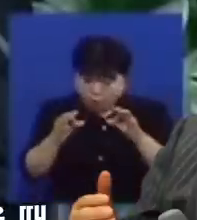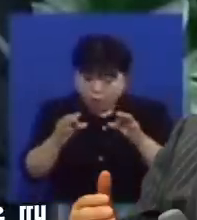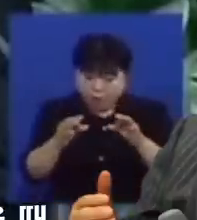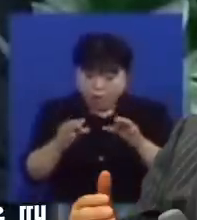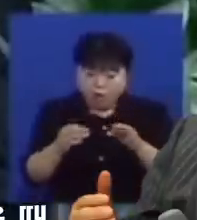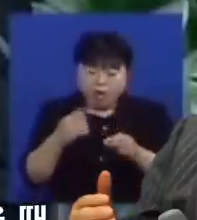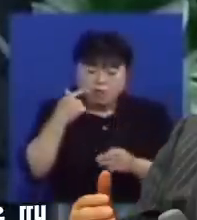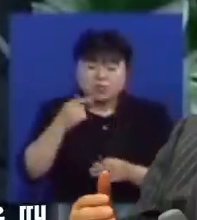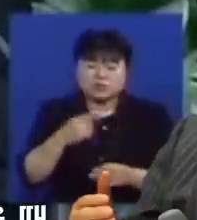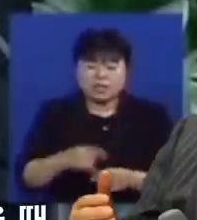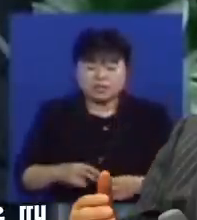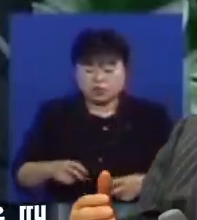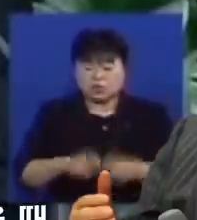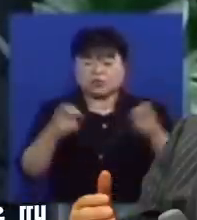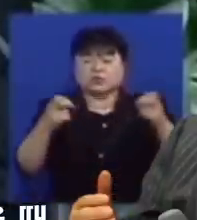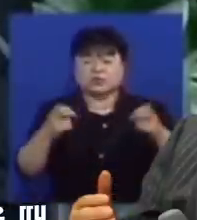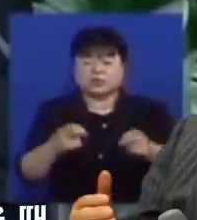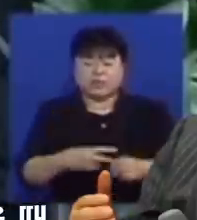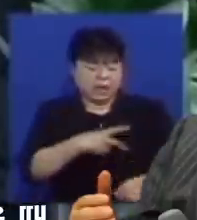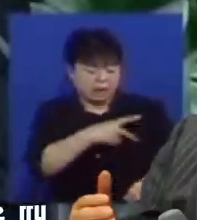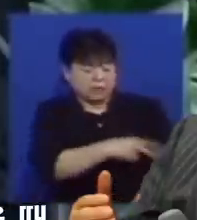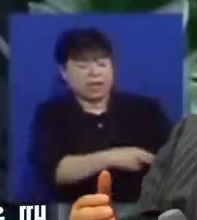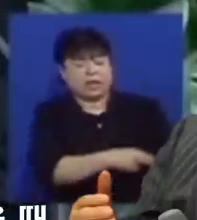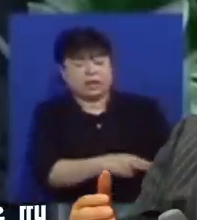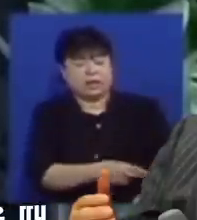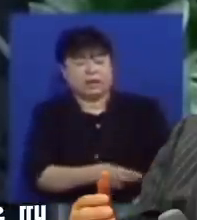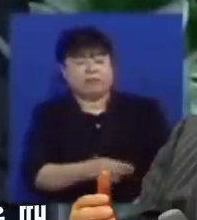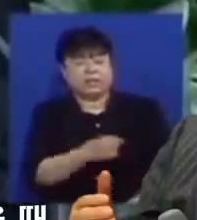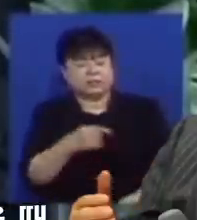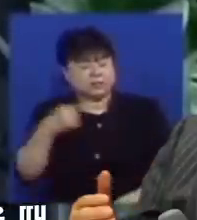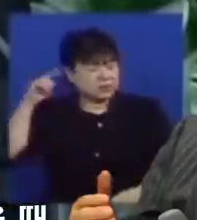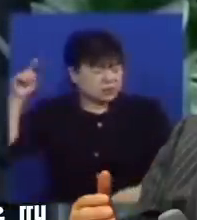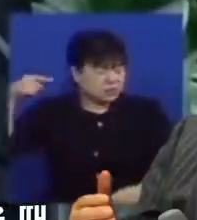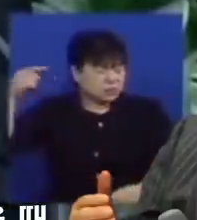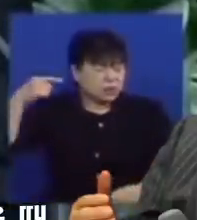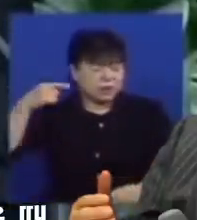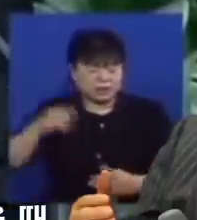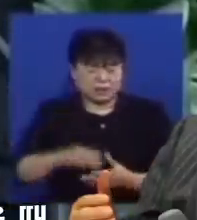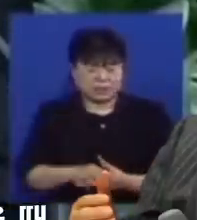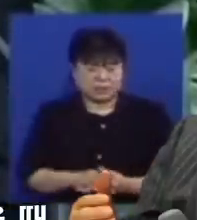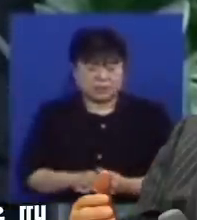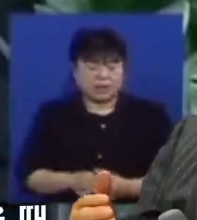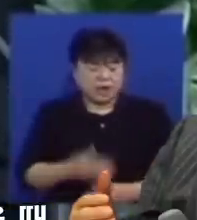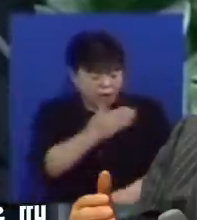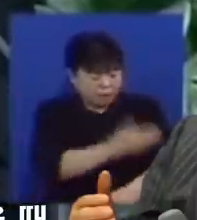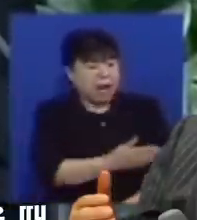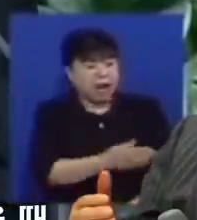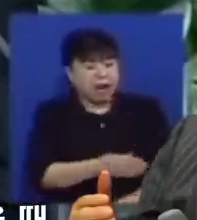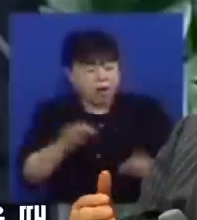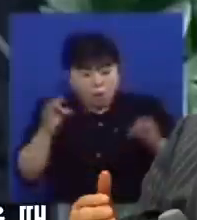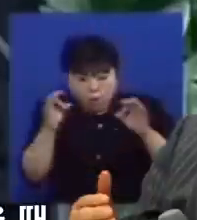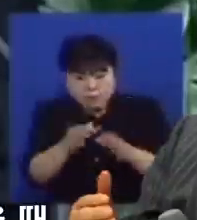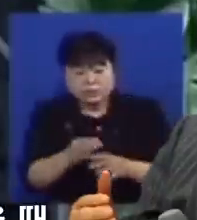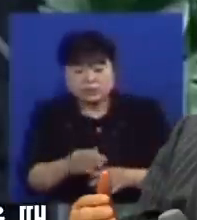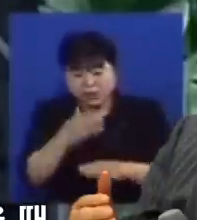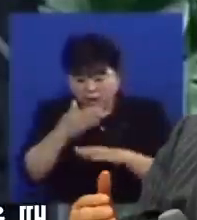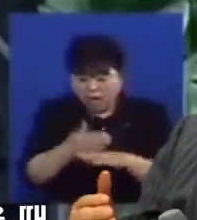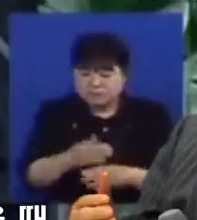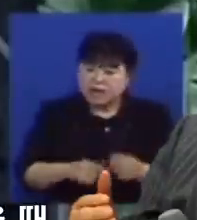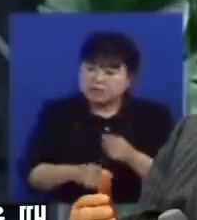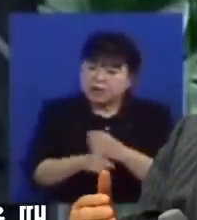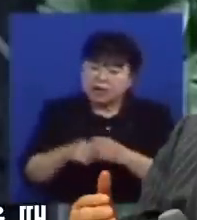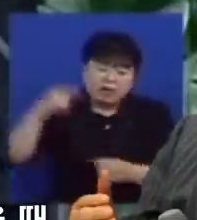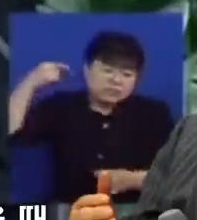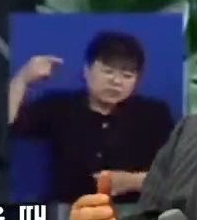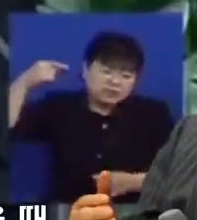하하 교통사고 당해서 팔이 하나 날아가더니 정신도 날아가 버렸다. 팔이 없어졌는데 감사하는 일이 세상에